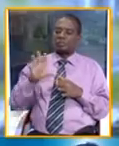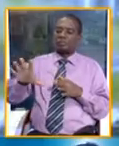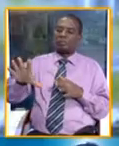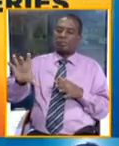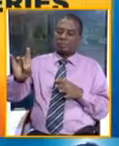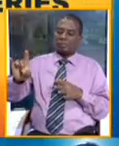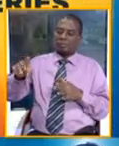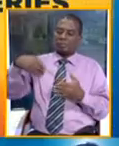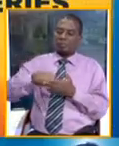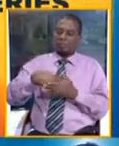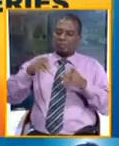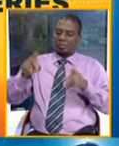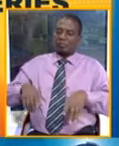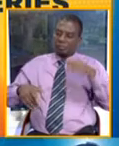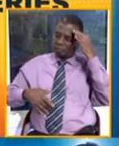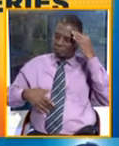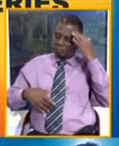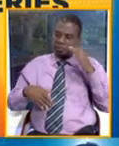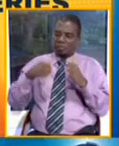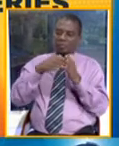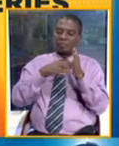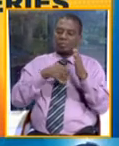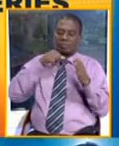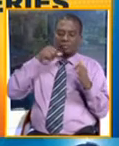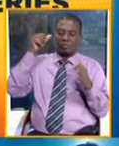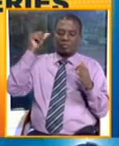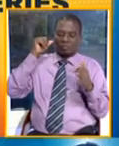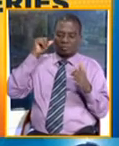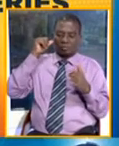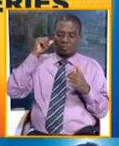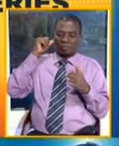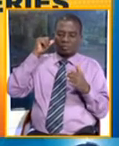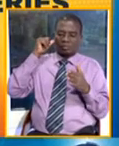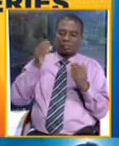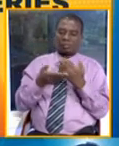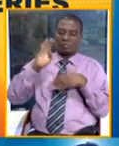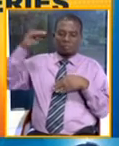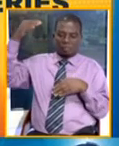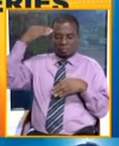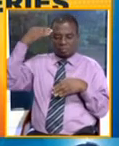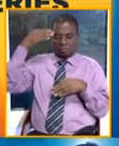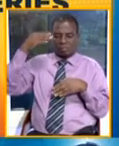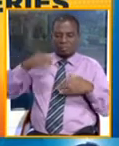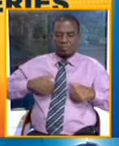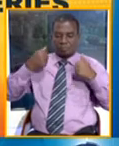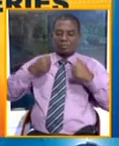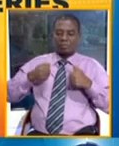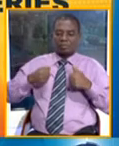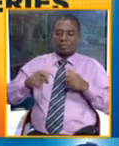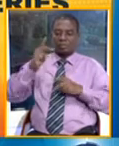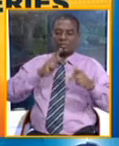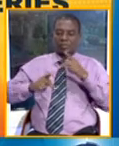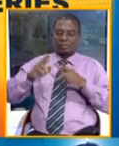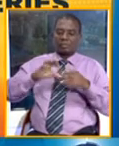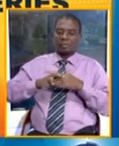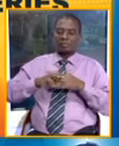58 nouveaux cas de coronavirus enregistrés hier en Côte d'Ivoire par le ministère de la Santé, de l'Hygiène publique et